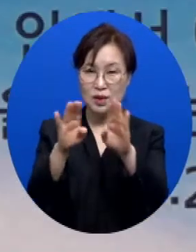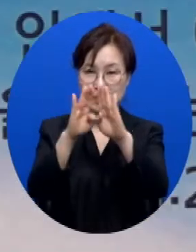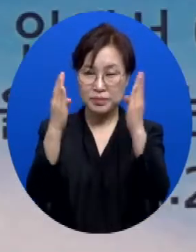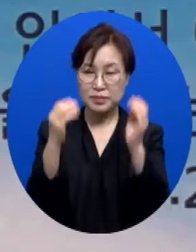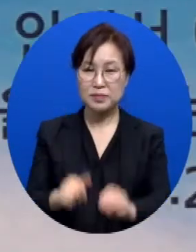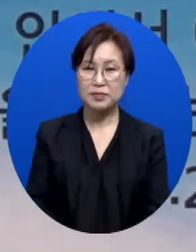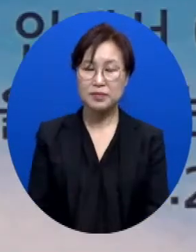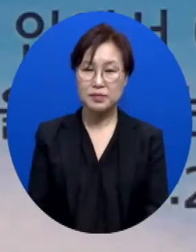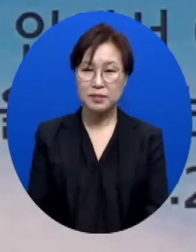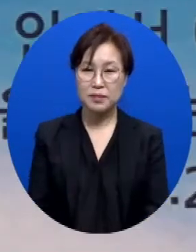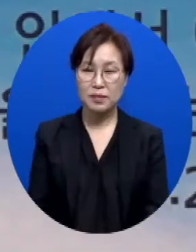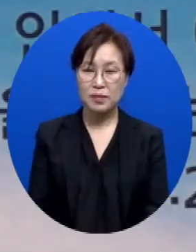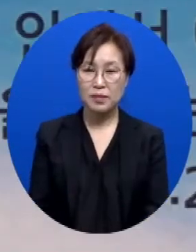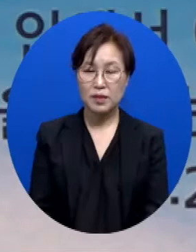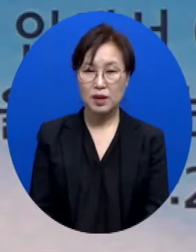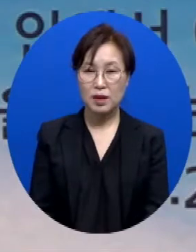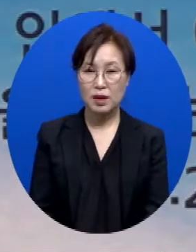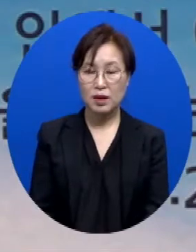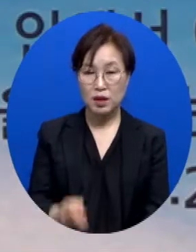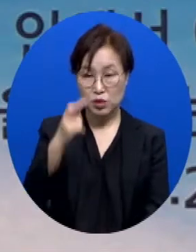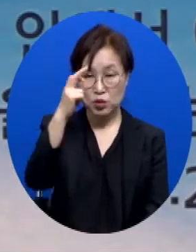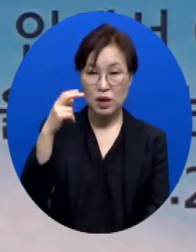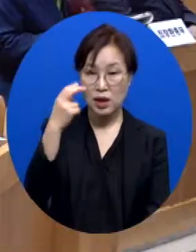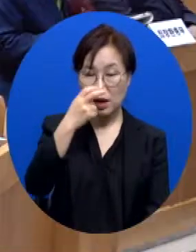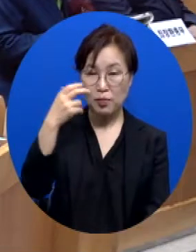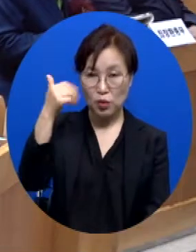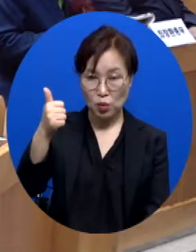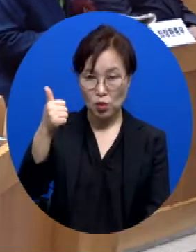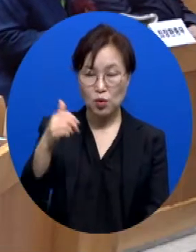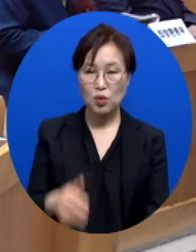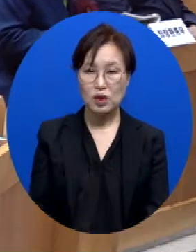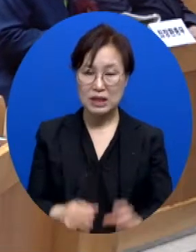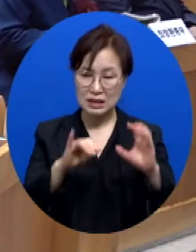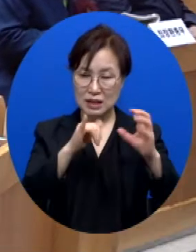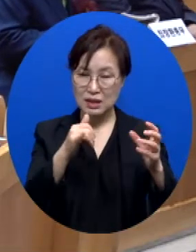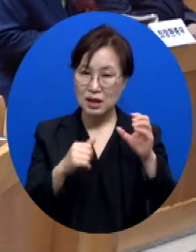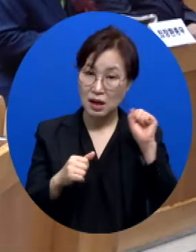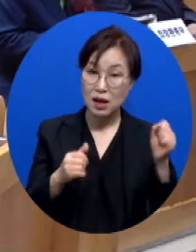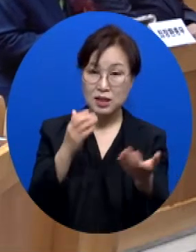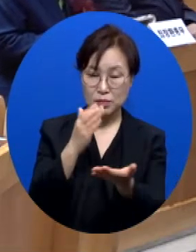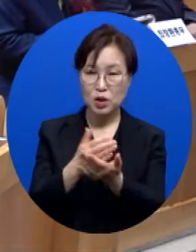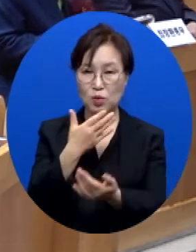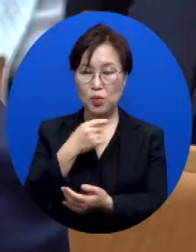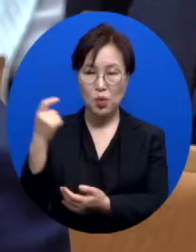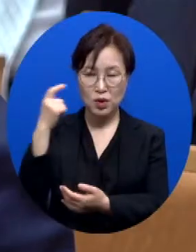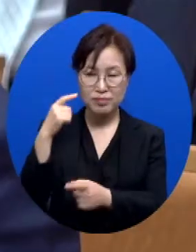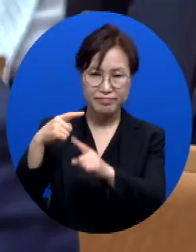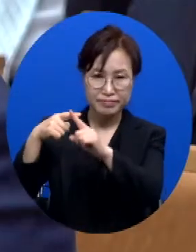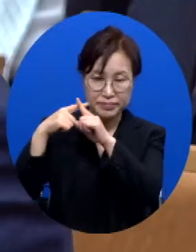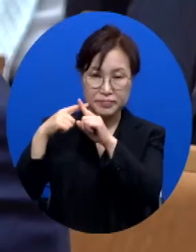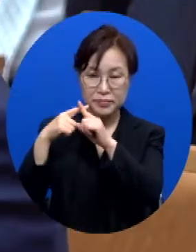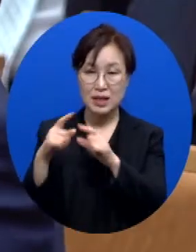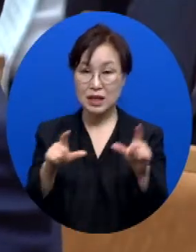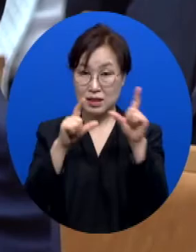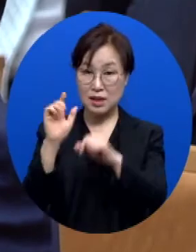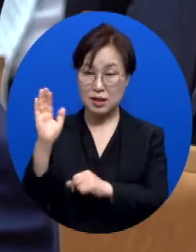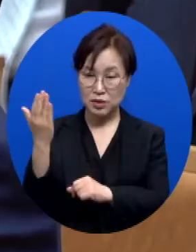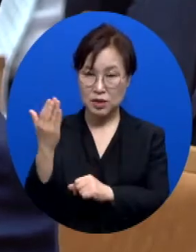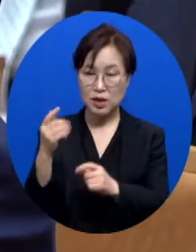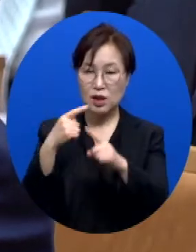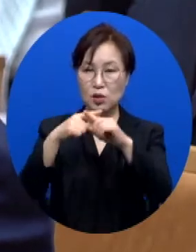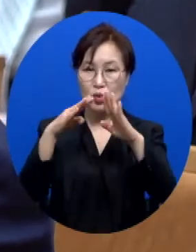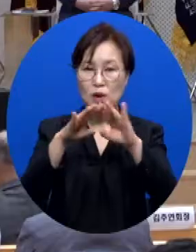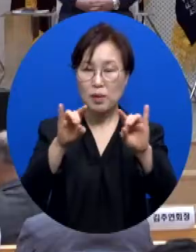중앙 연회 최종 오 감독은 멸망하는 세상에 휩쓸리지 않고 복음의 목숨을 걸어야 한다 며 교회마다 은혜를